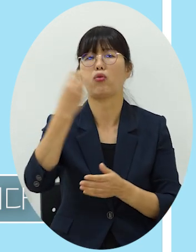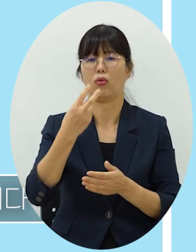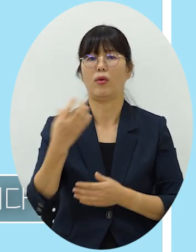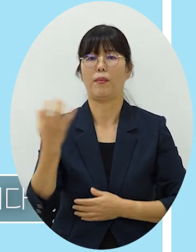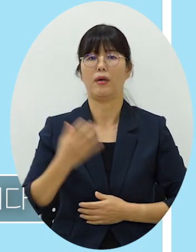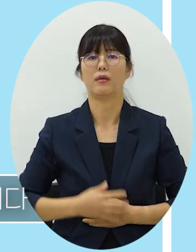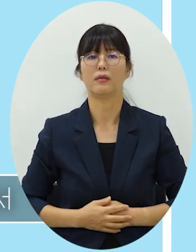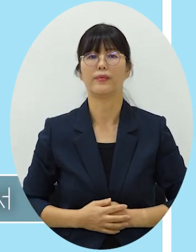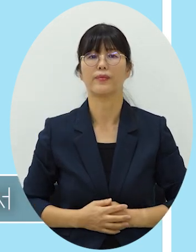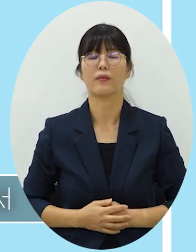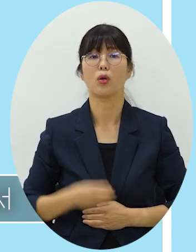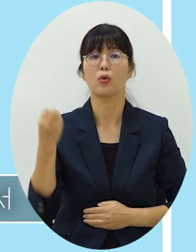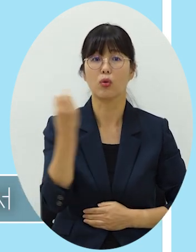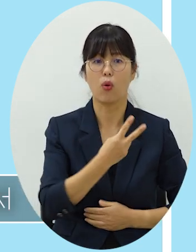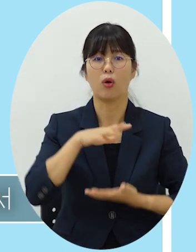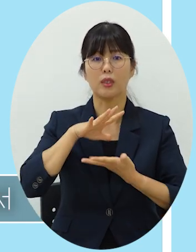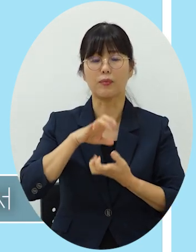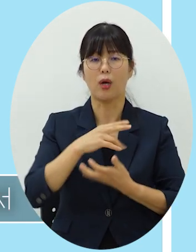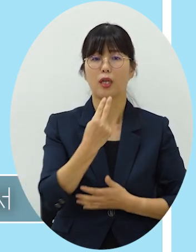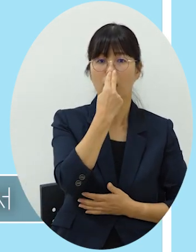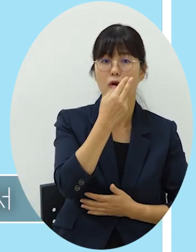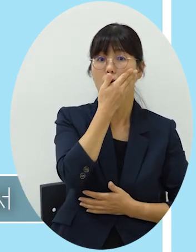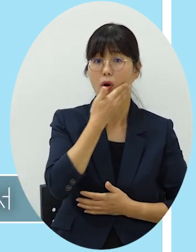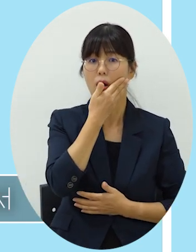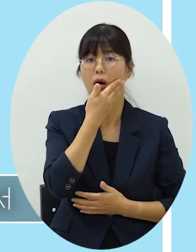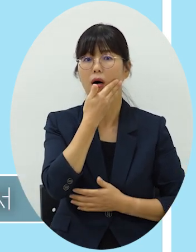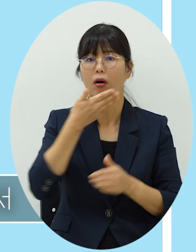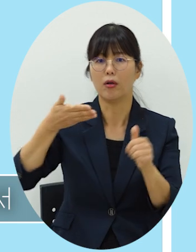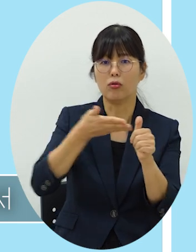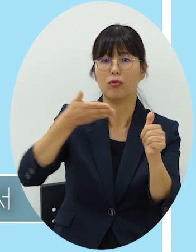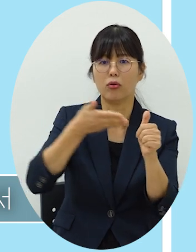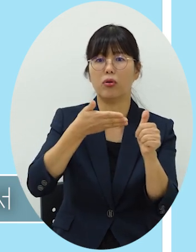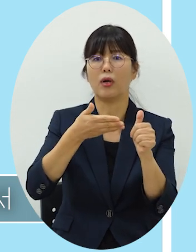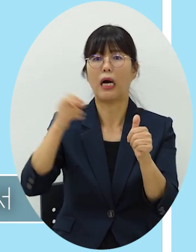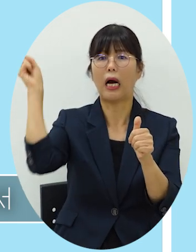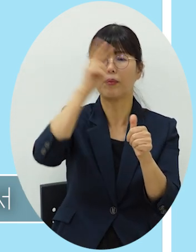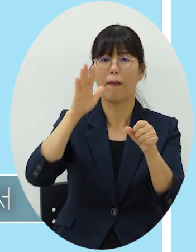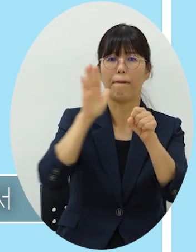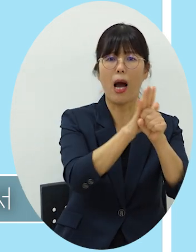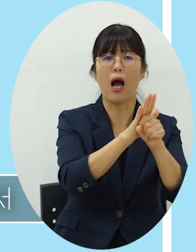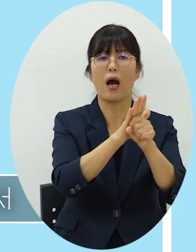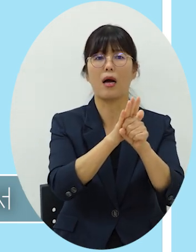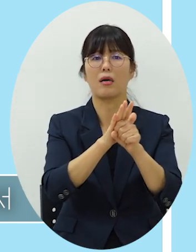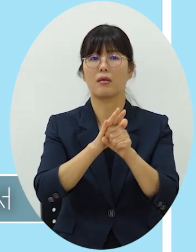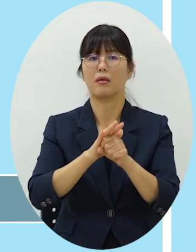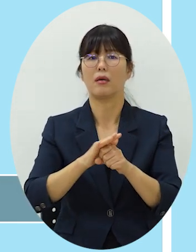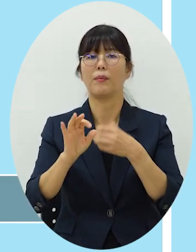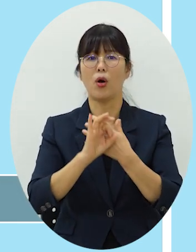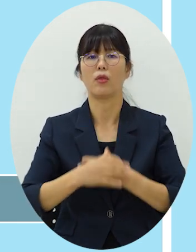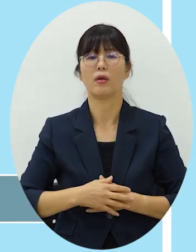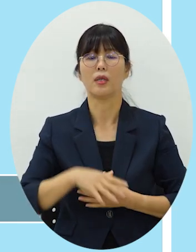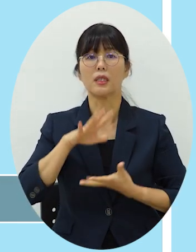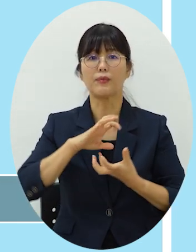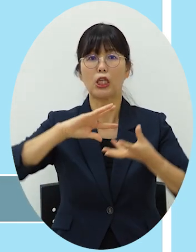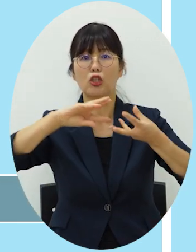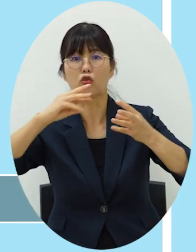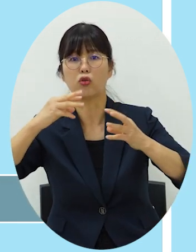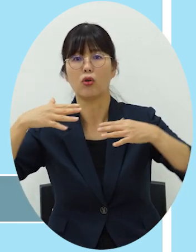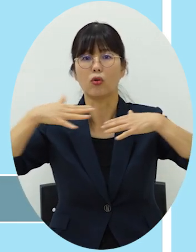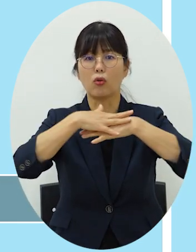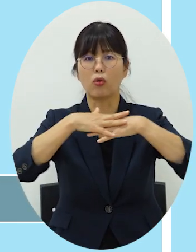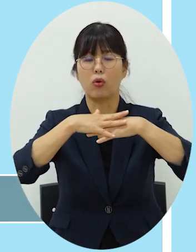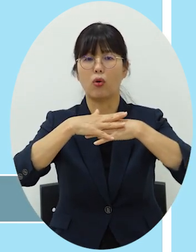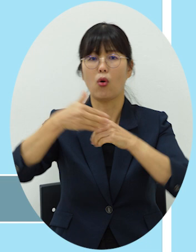자주 나타납니다. 그리고 심장에 산소와 영양소를 공급하는 관상동맥이 갑자기 막혀서 심장 근육에